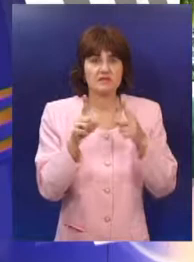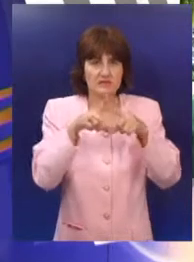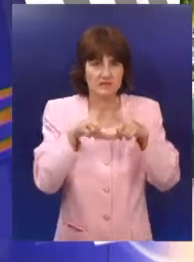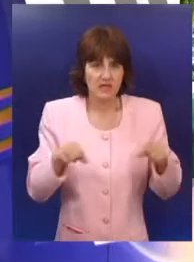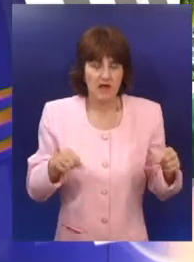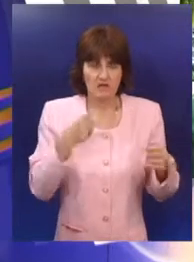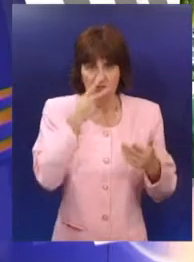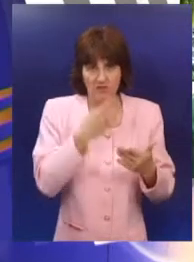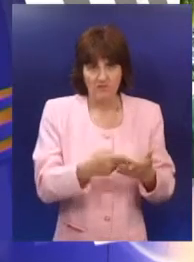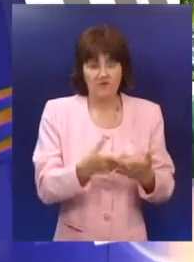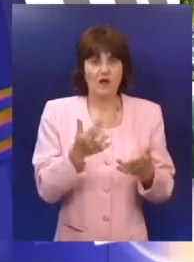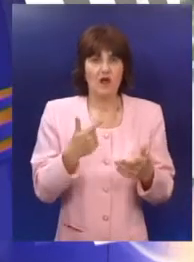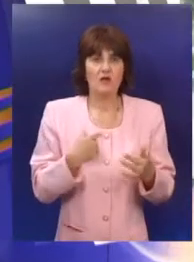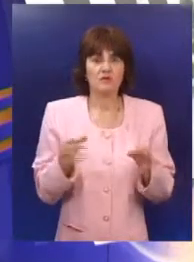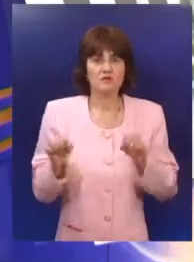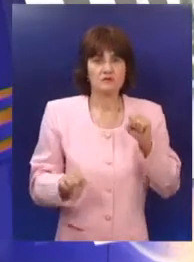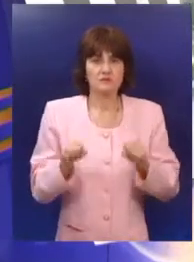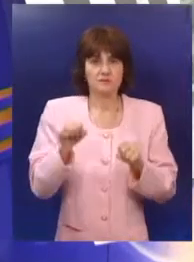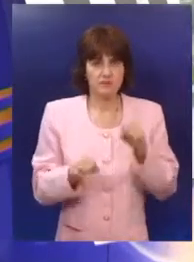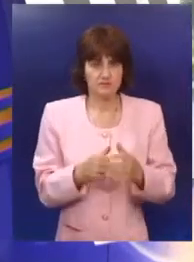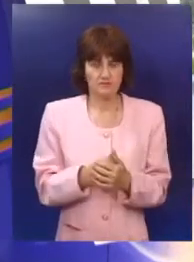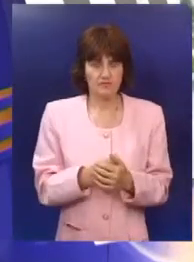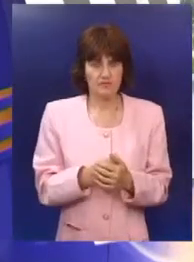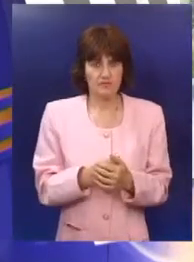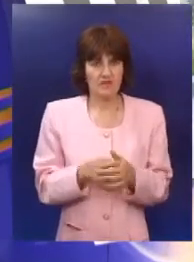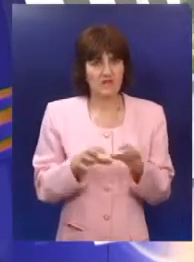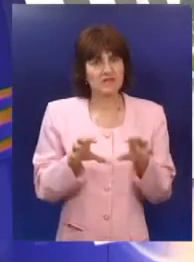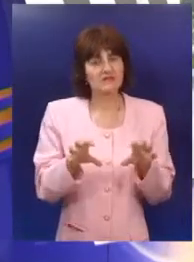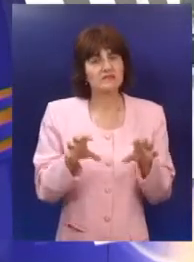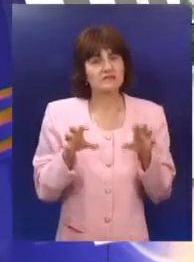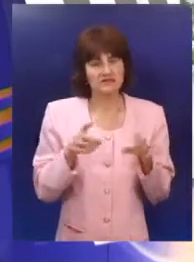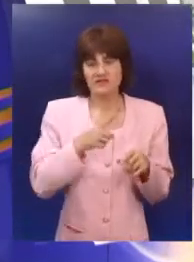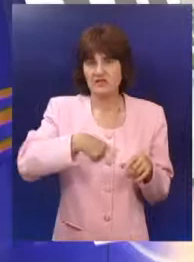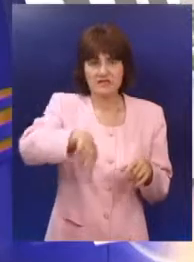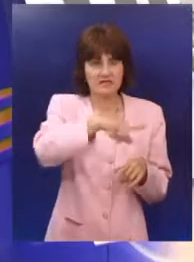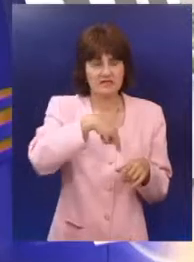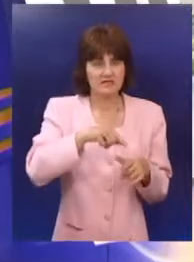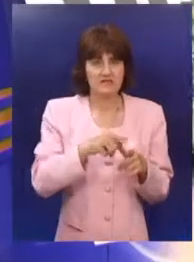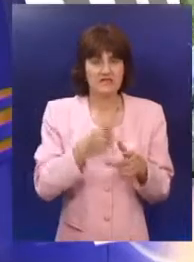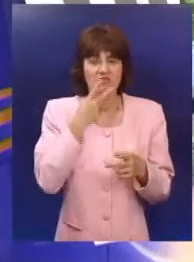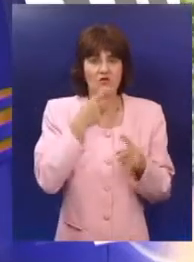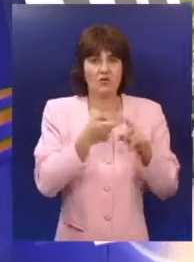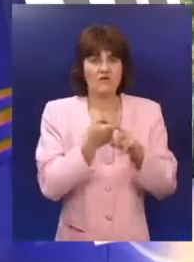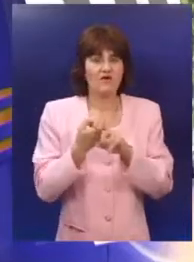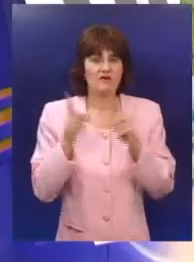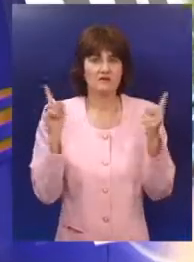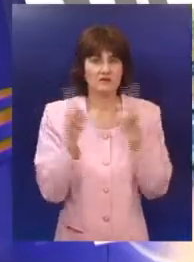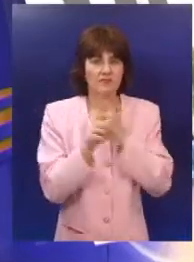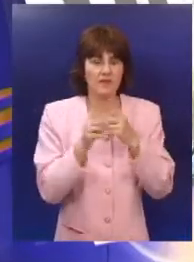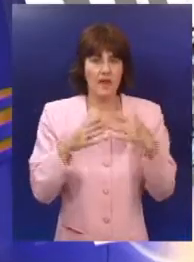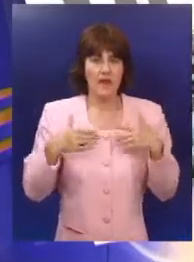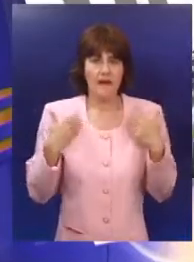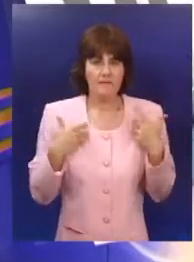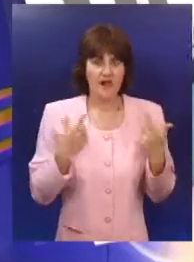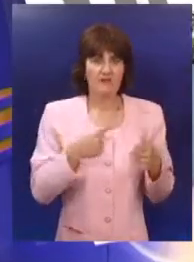će obnoviti i znanje i svoju veštinu. Na podizanju svesti o važnosti i poštovanja svih saobraćajnih propisa, pogotovo mlađih